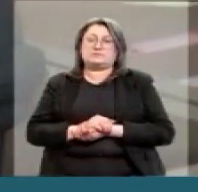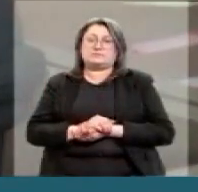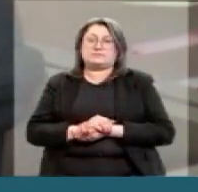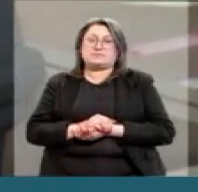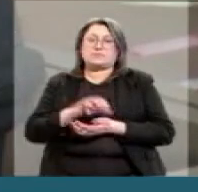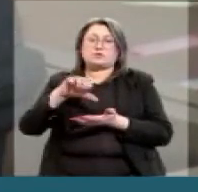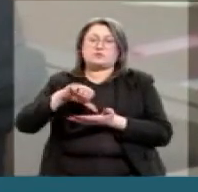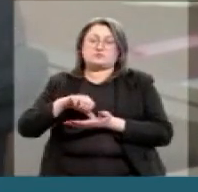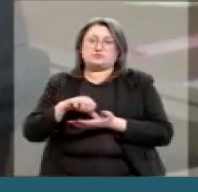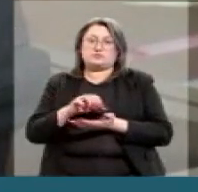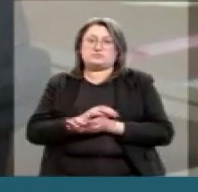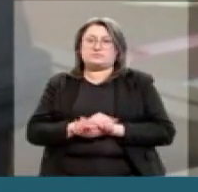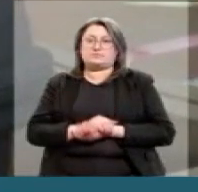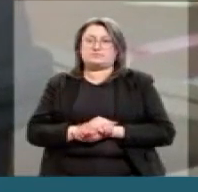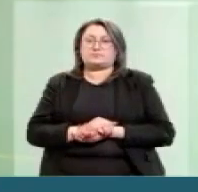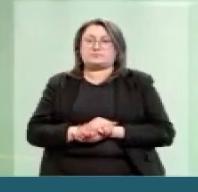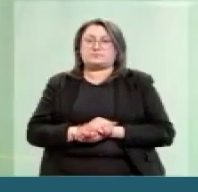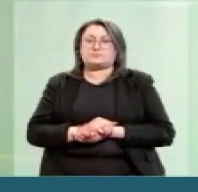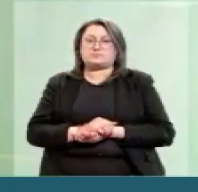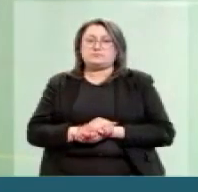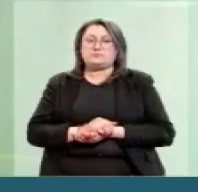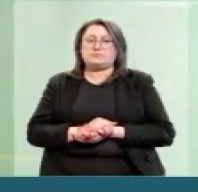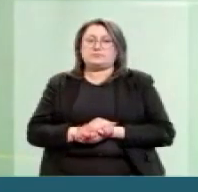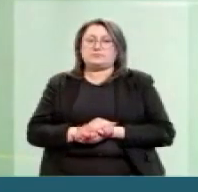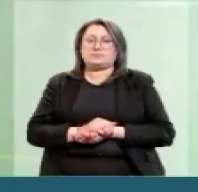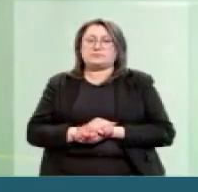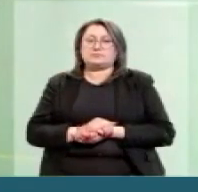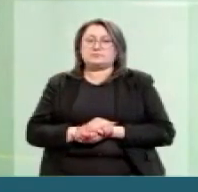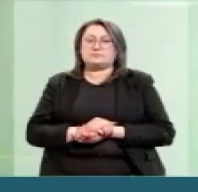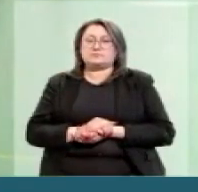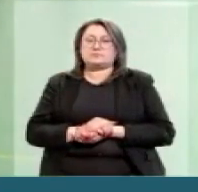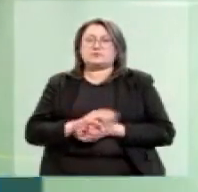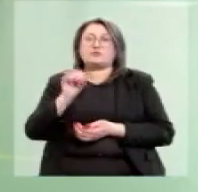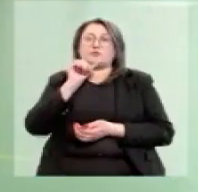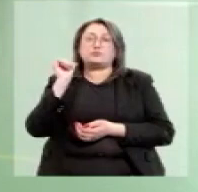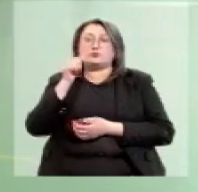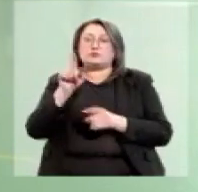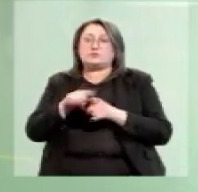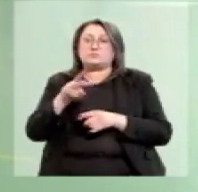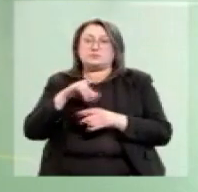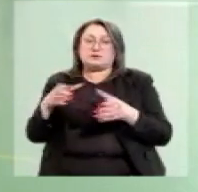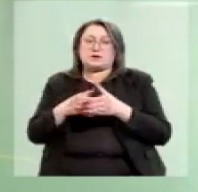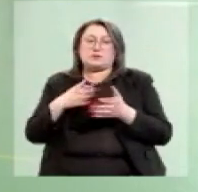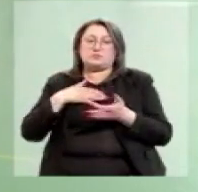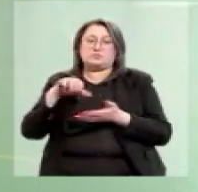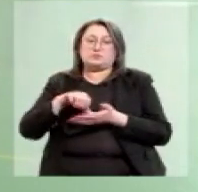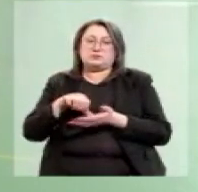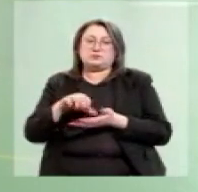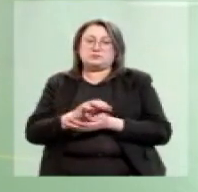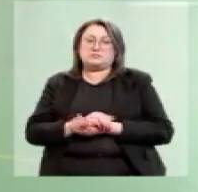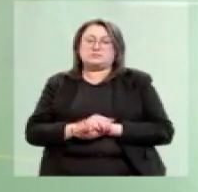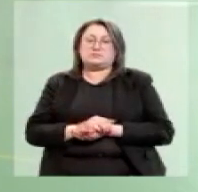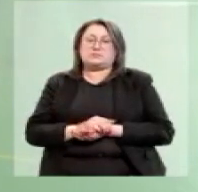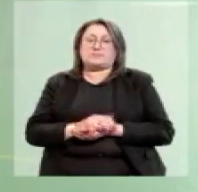биыл намыс командасы қанжығасына байлаған. Дайындық жақсы. Өткен жас лигада бірінші орын алдық,